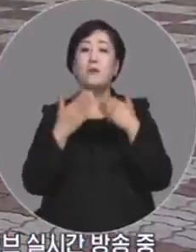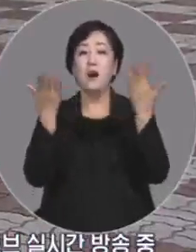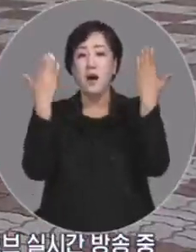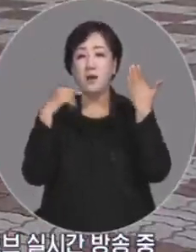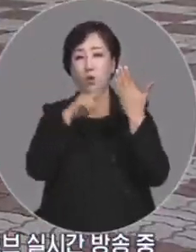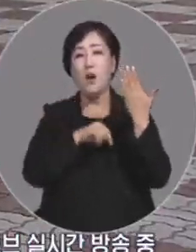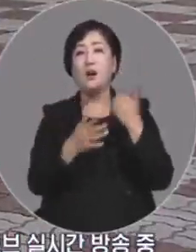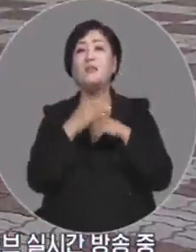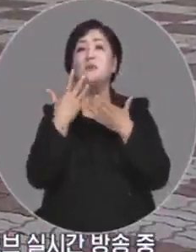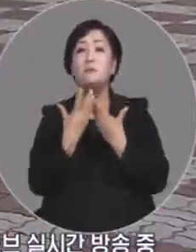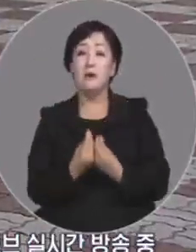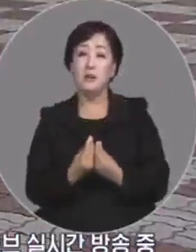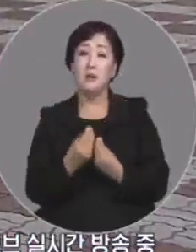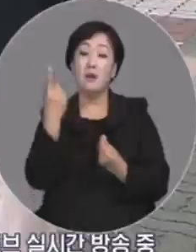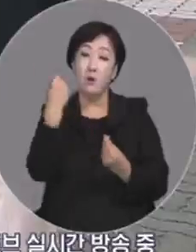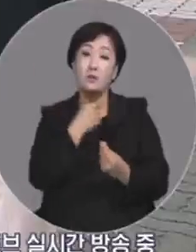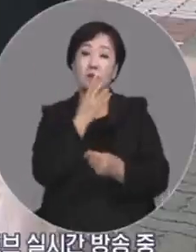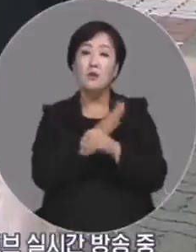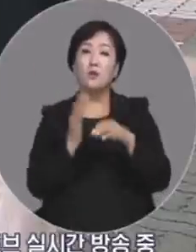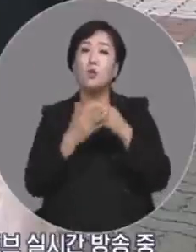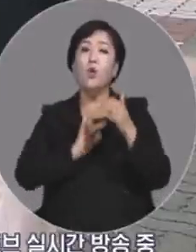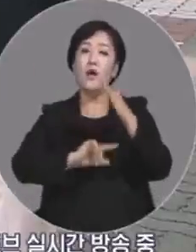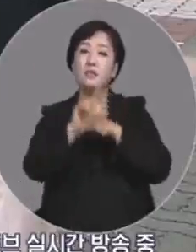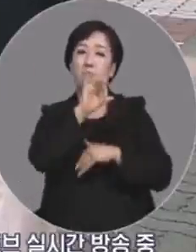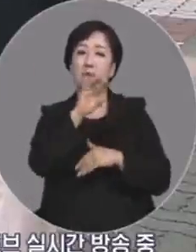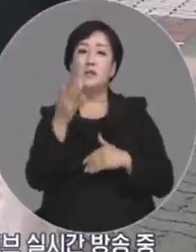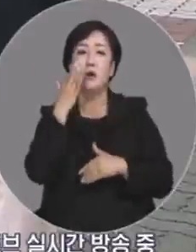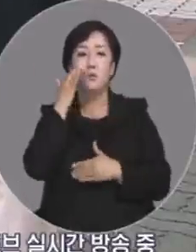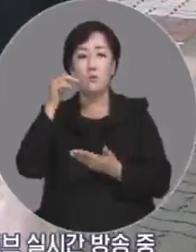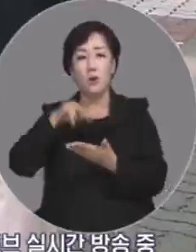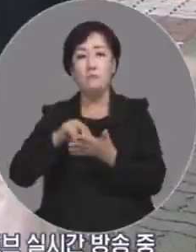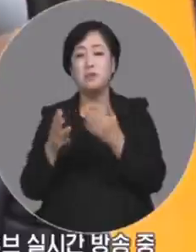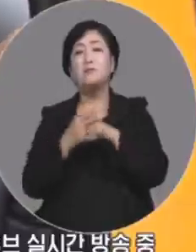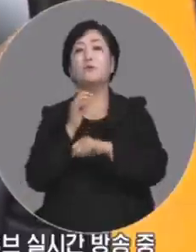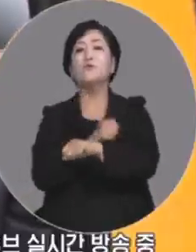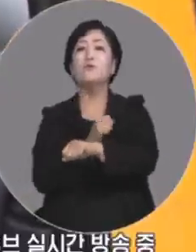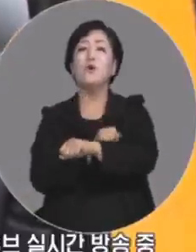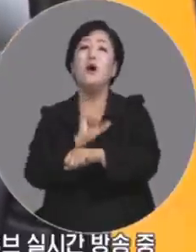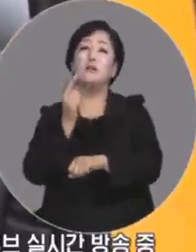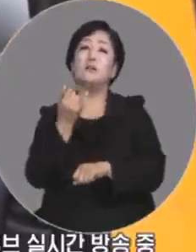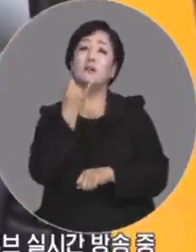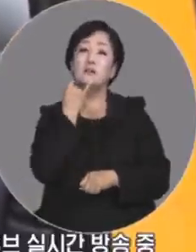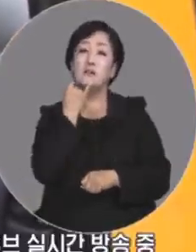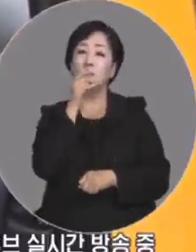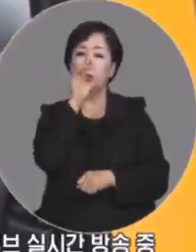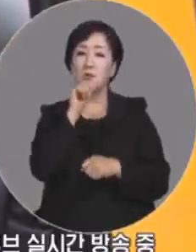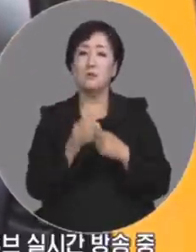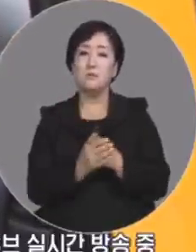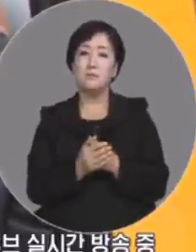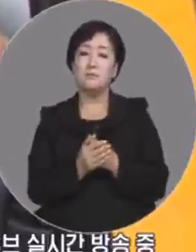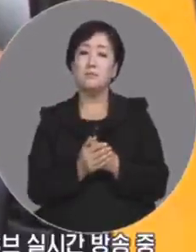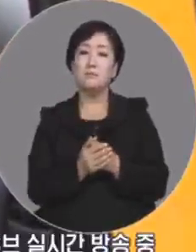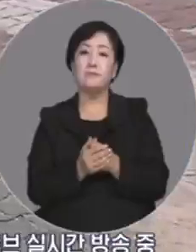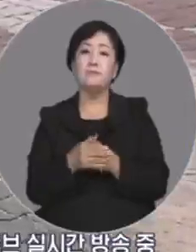편안하게 도착할 수 있고 그동안 아침마다 차를 태워주던 부모들의 수고도 덜수 있게 됐기 때문입니다.